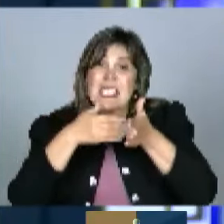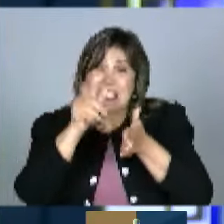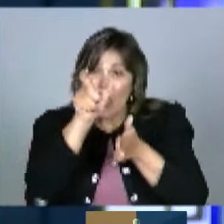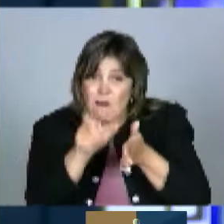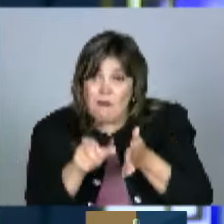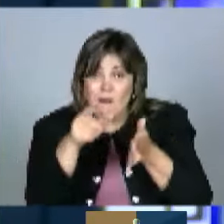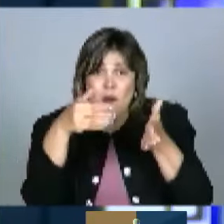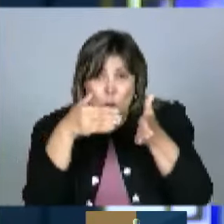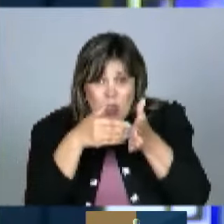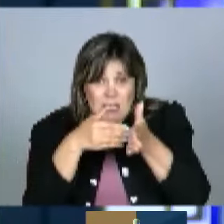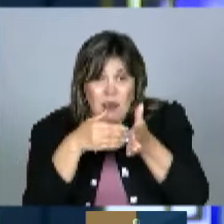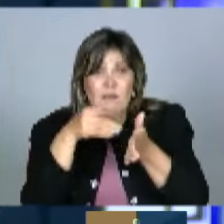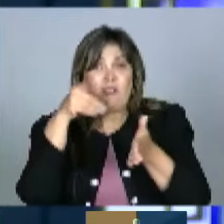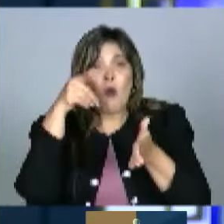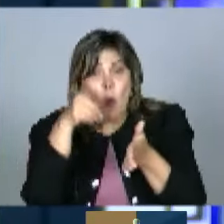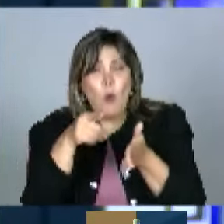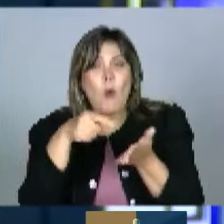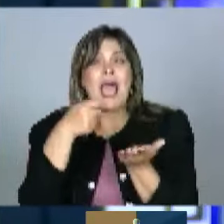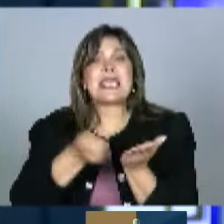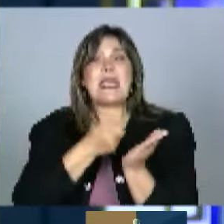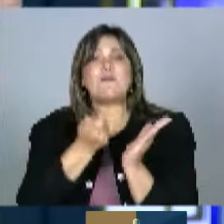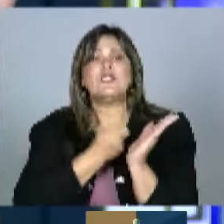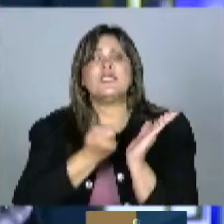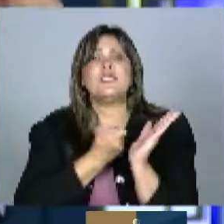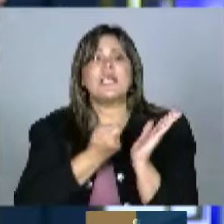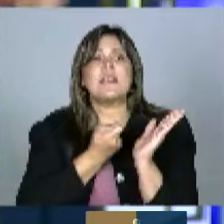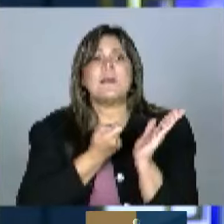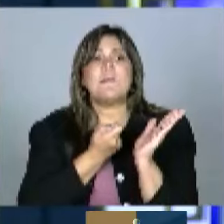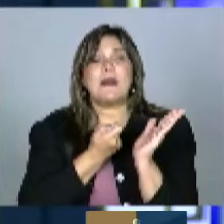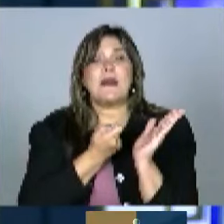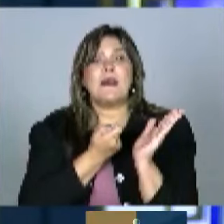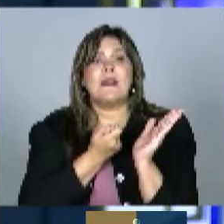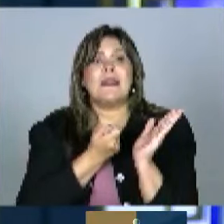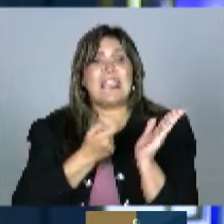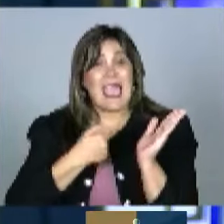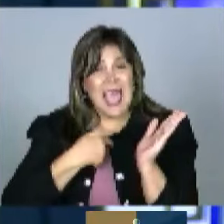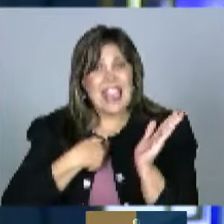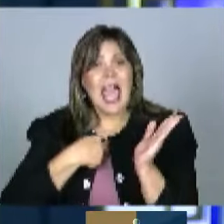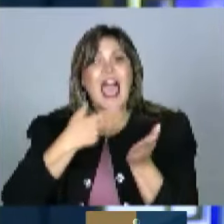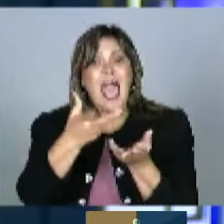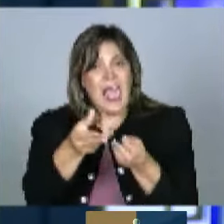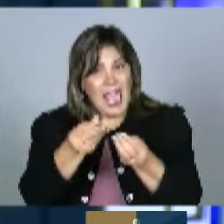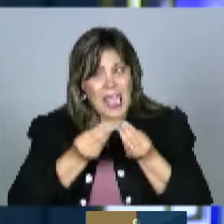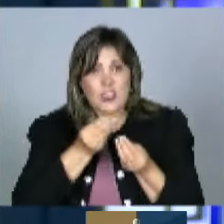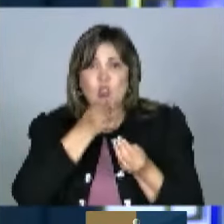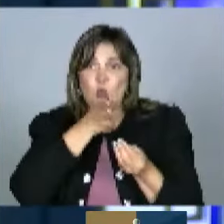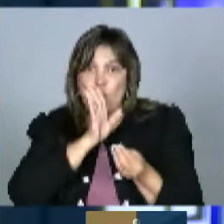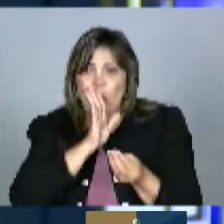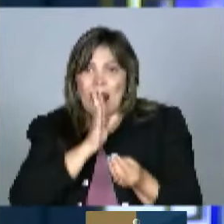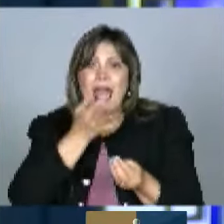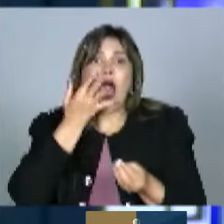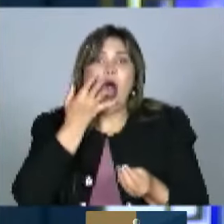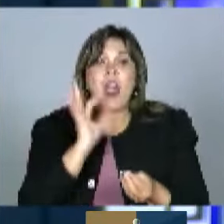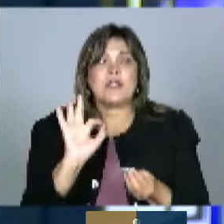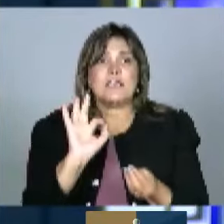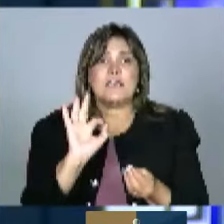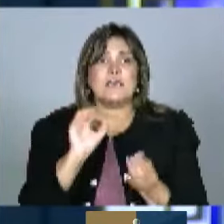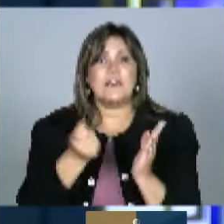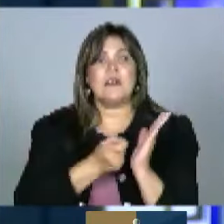ويختم له بالختم انه ستلم الاصل هذا الحكم يعني يصور صوره من الحكم